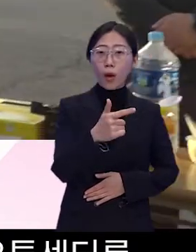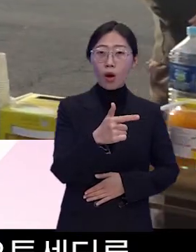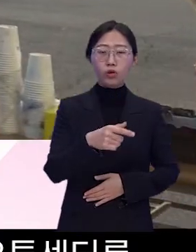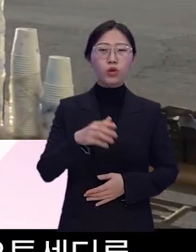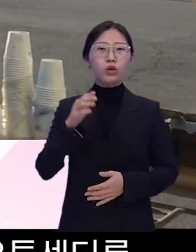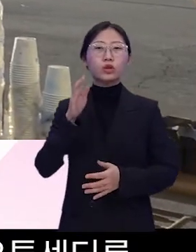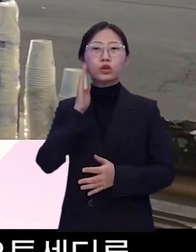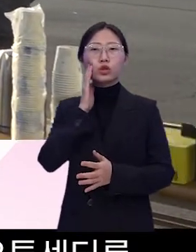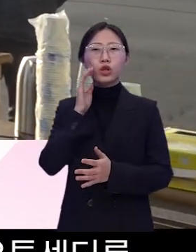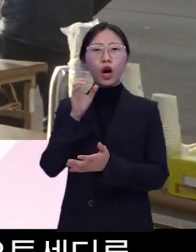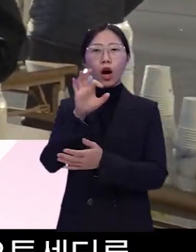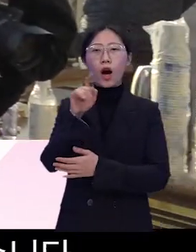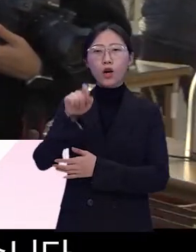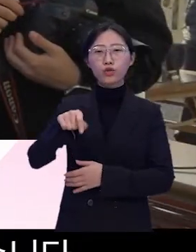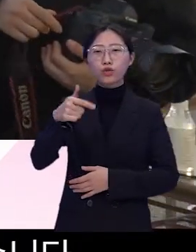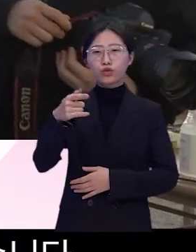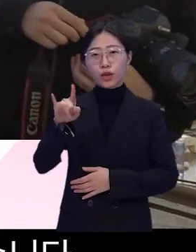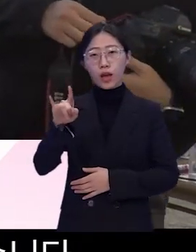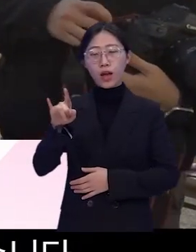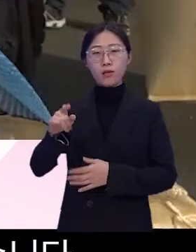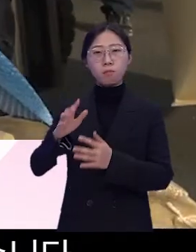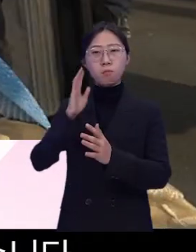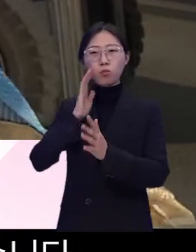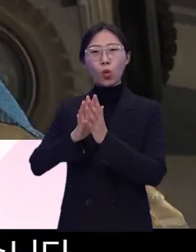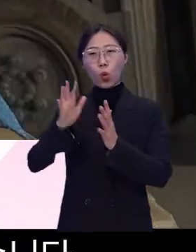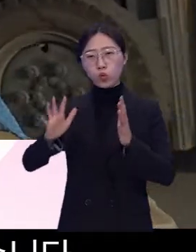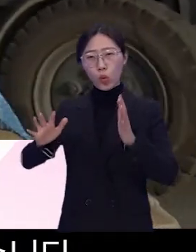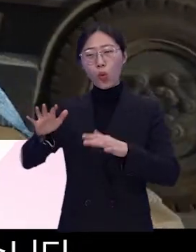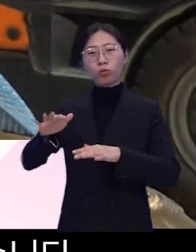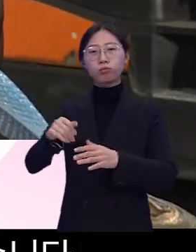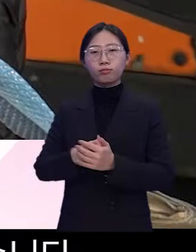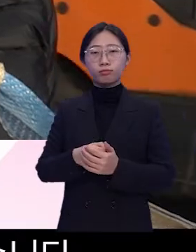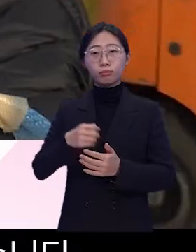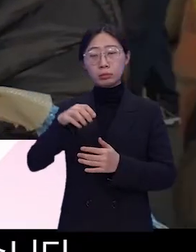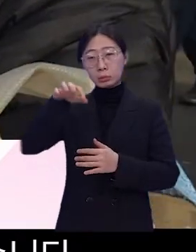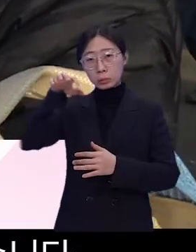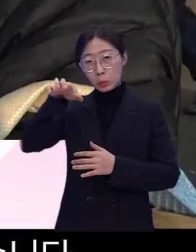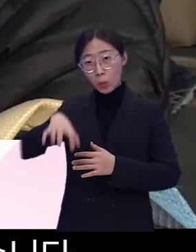아우네 농협 농산물 유통센터를 방문해 병천면